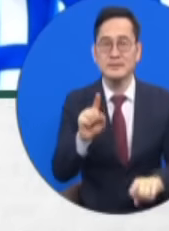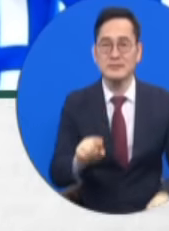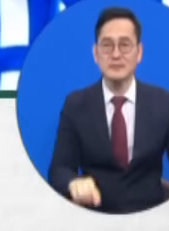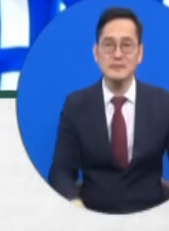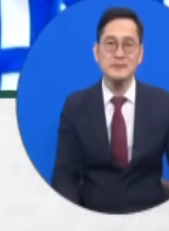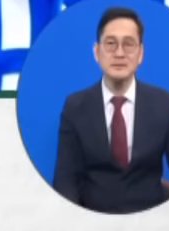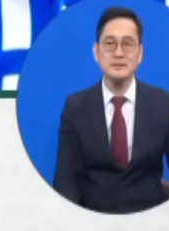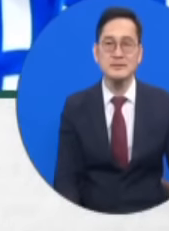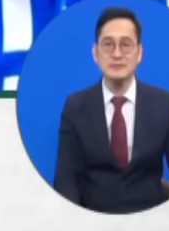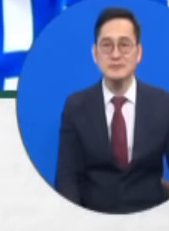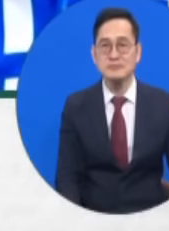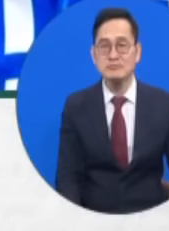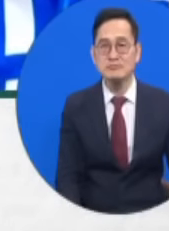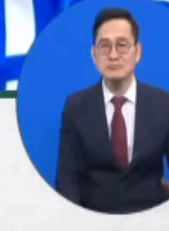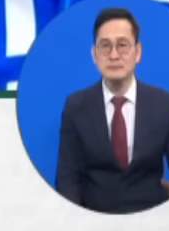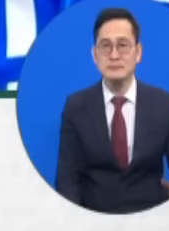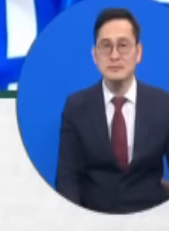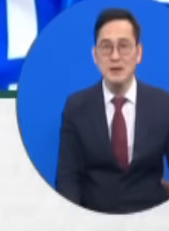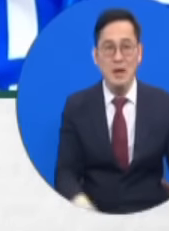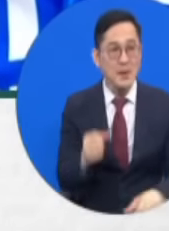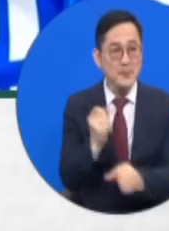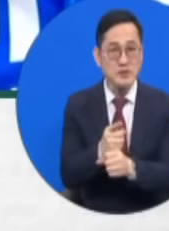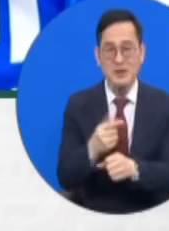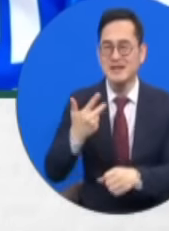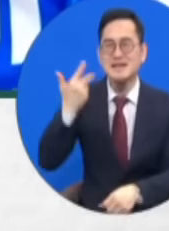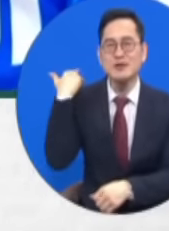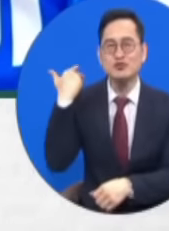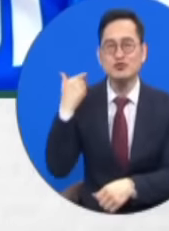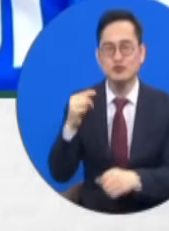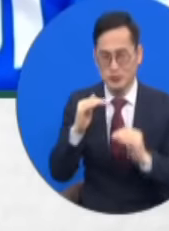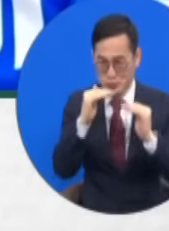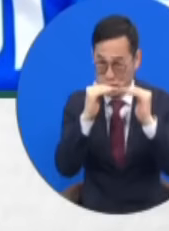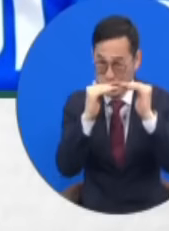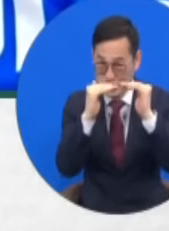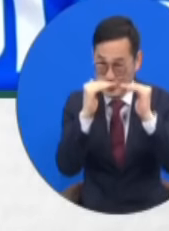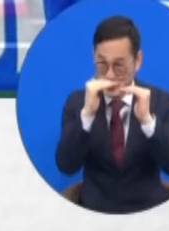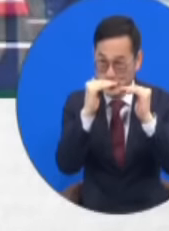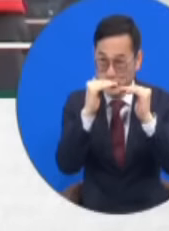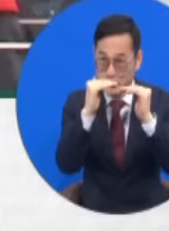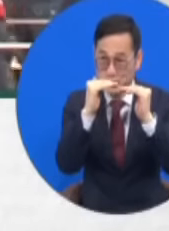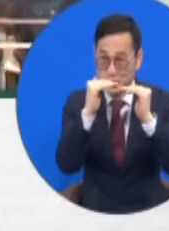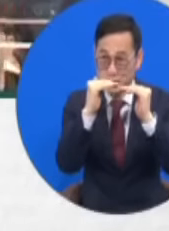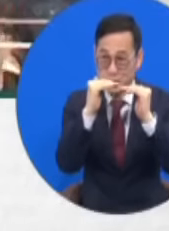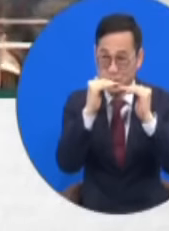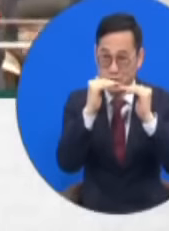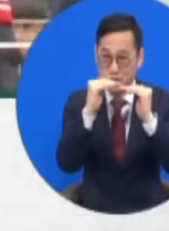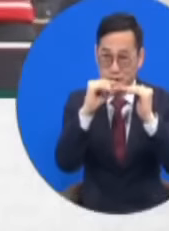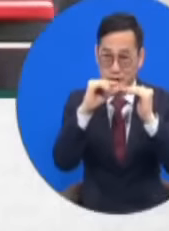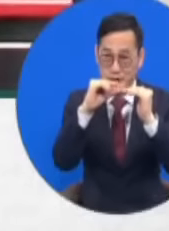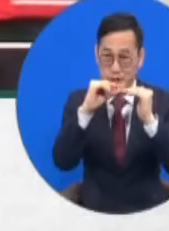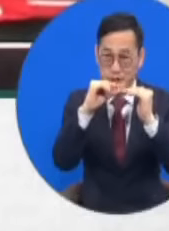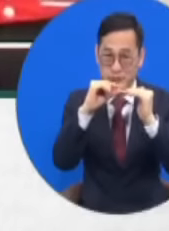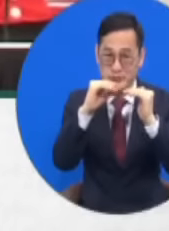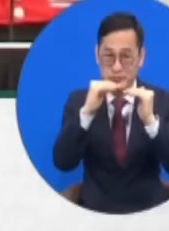후보가 역전했을 가능성이 좀 있다고 보는 거죠. 아, 저요 예. 판세에 대해서는 단정적으로 얘기하지